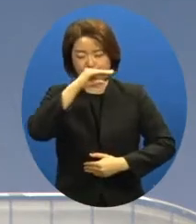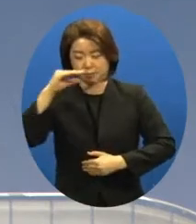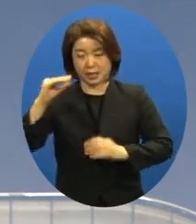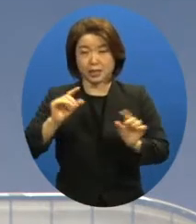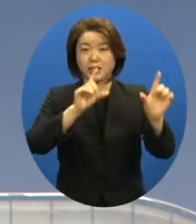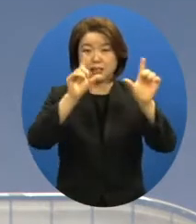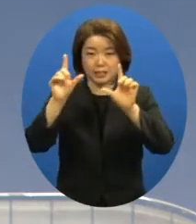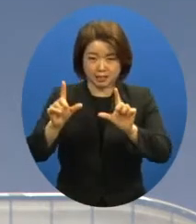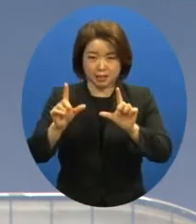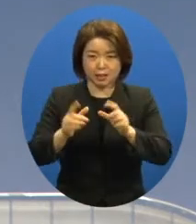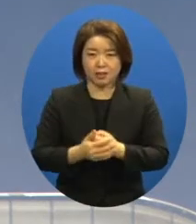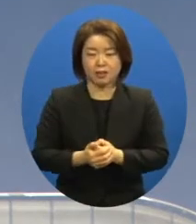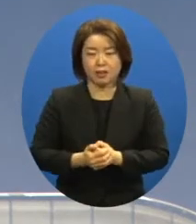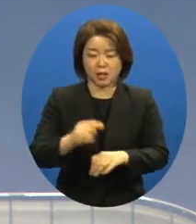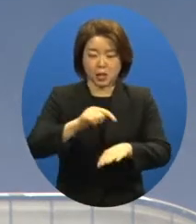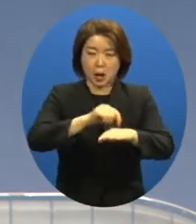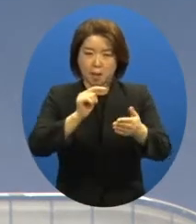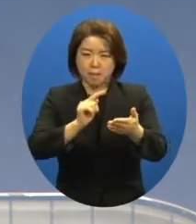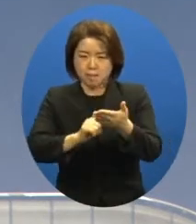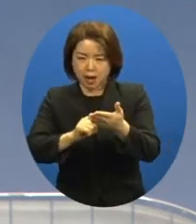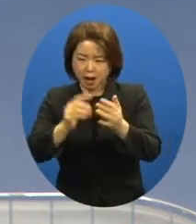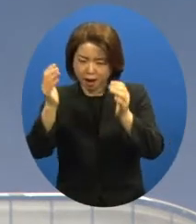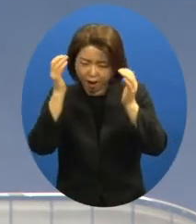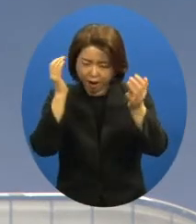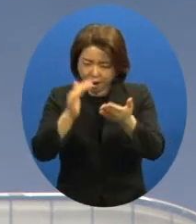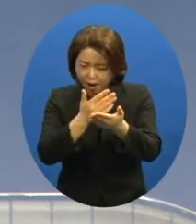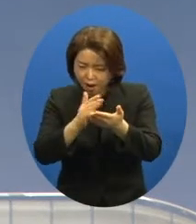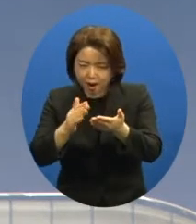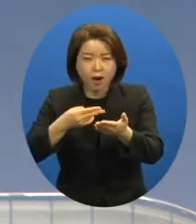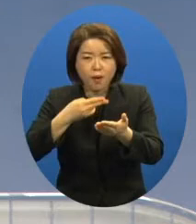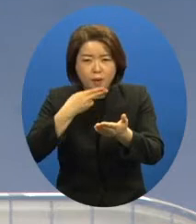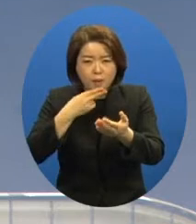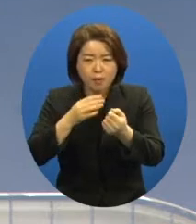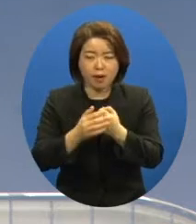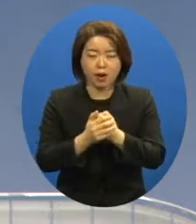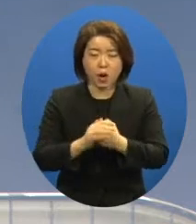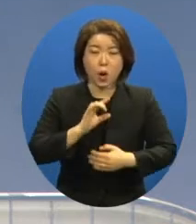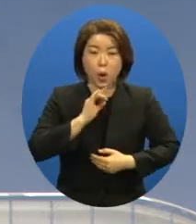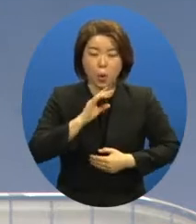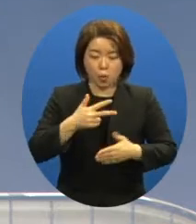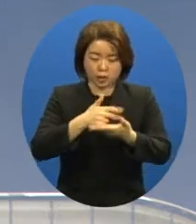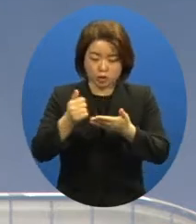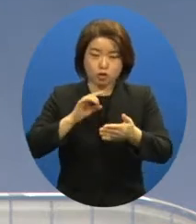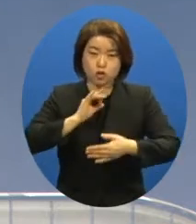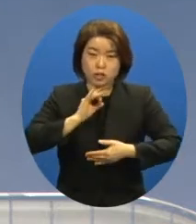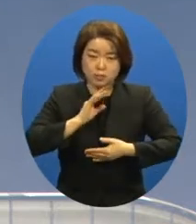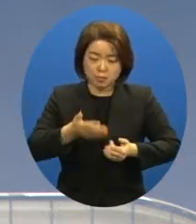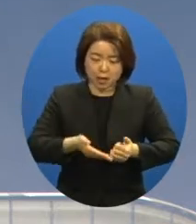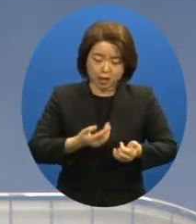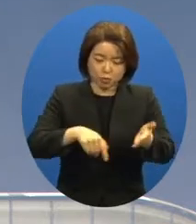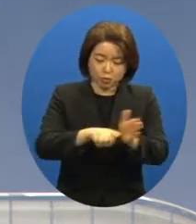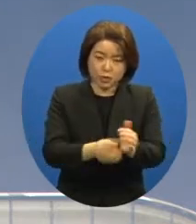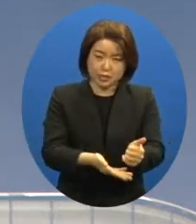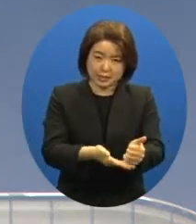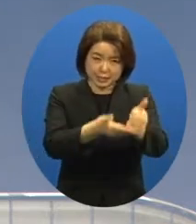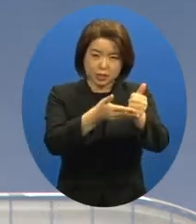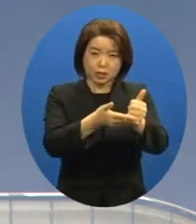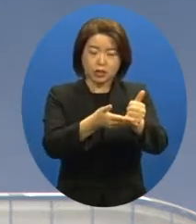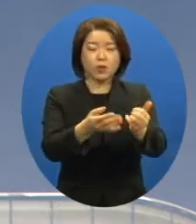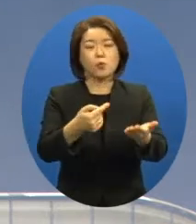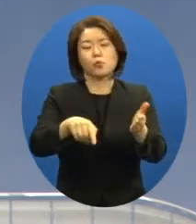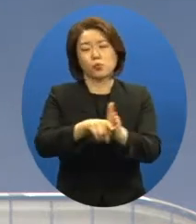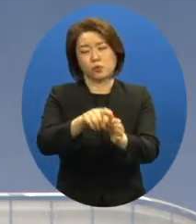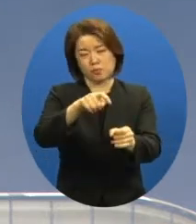살면서 마음이 헛갈림이 없이 오직 주님만을 섬기게 하려는